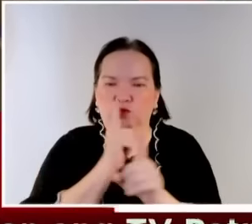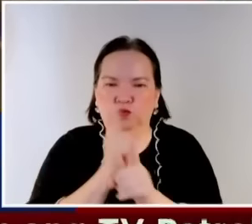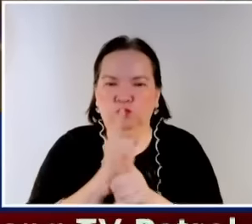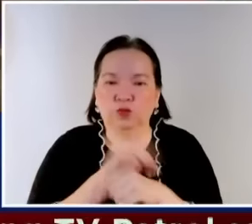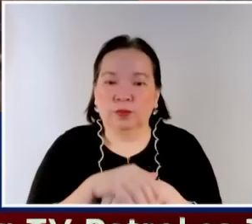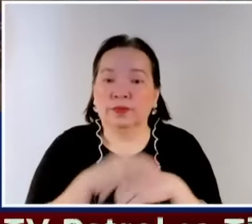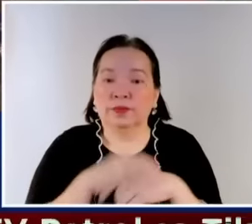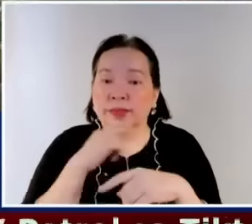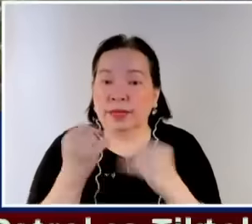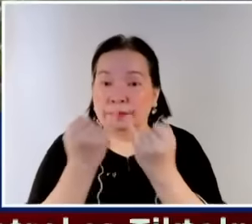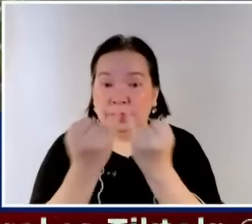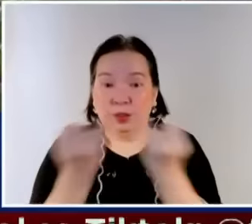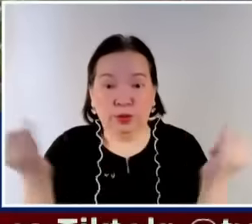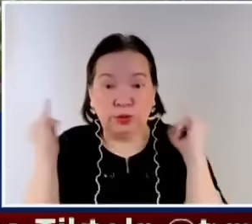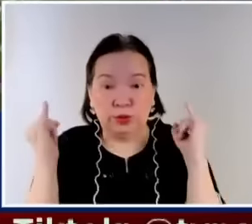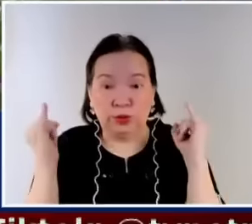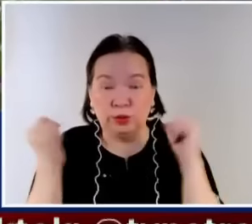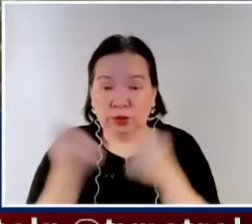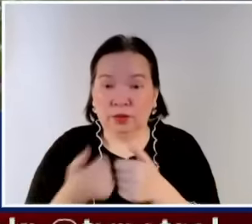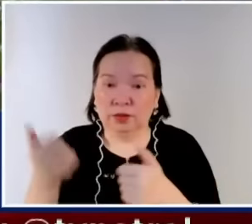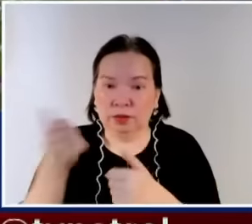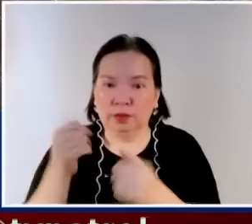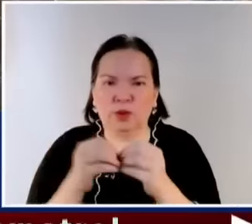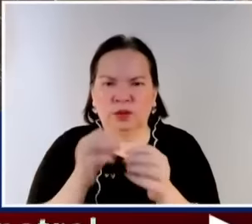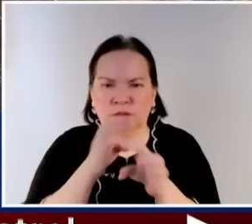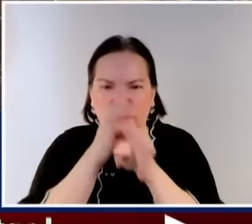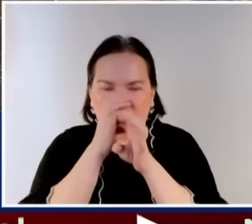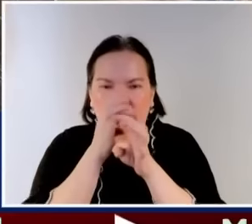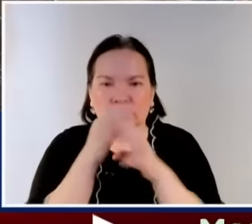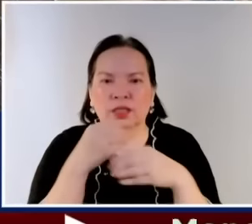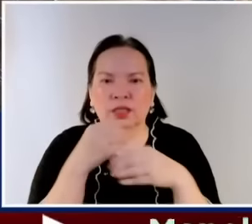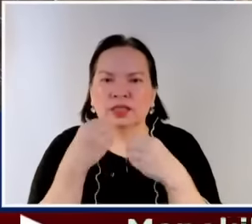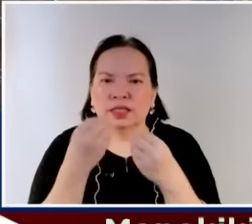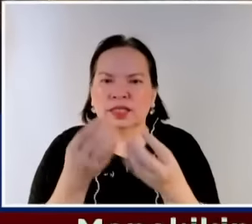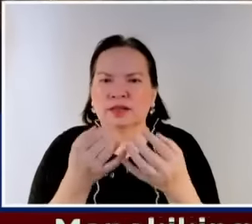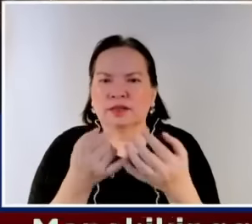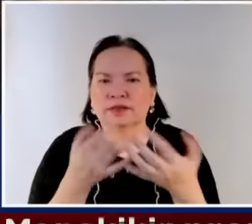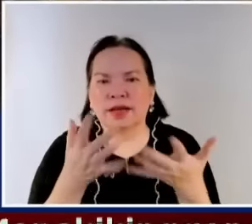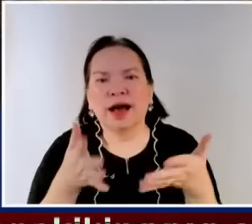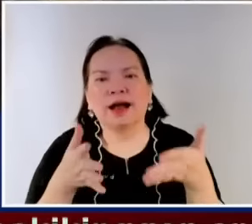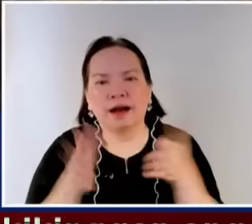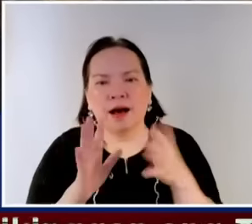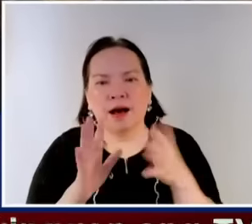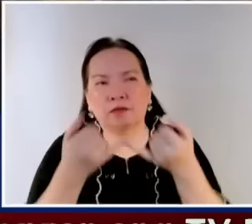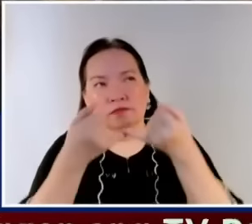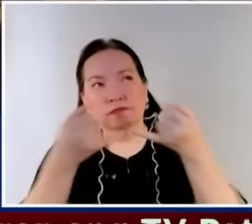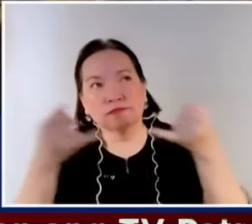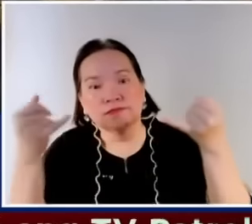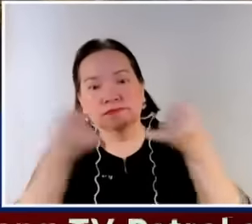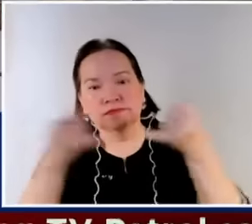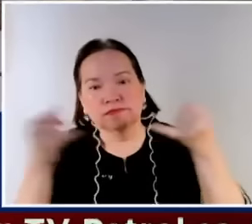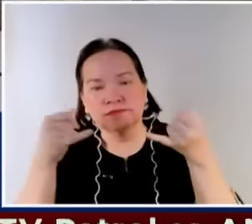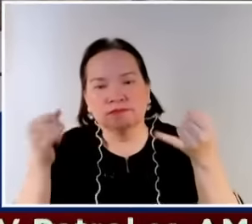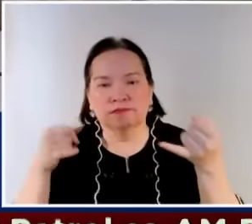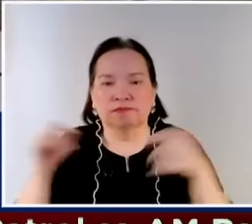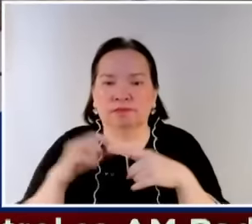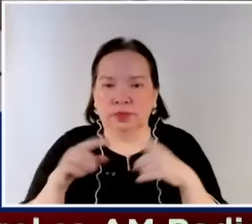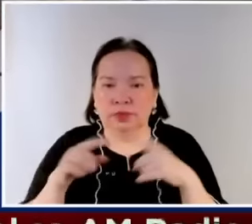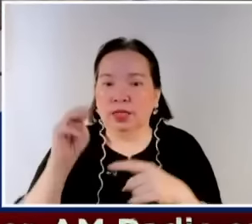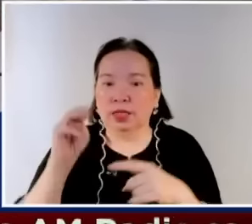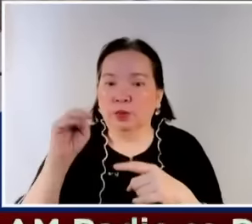Intramuros Administration, maghihigpit na rin ito sa pagbibigay ng wire installation permits. Muli ring hinikayat ng MMDA ang